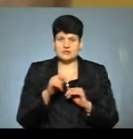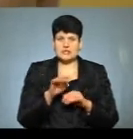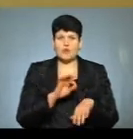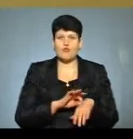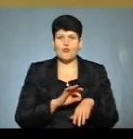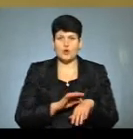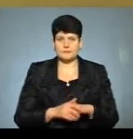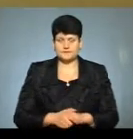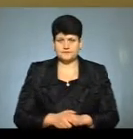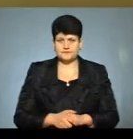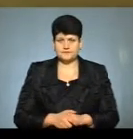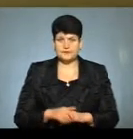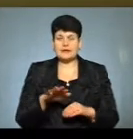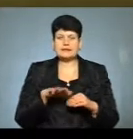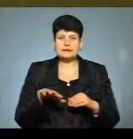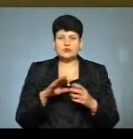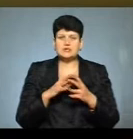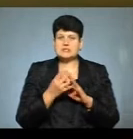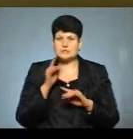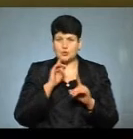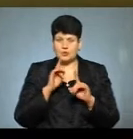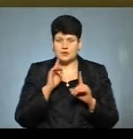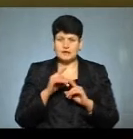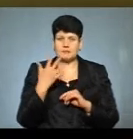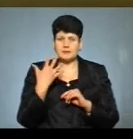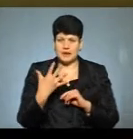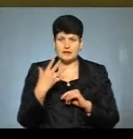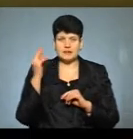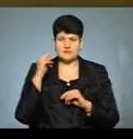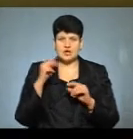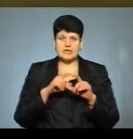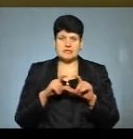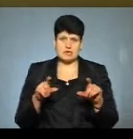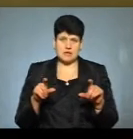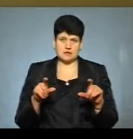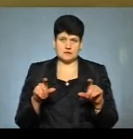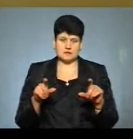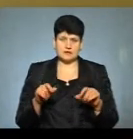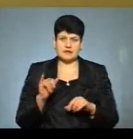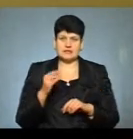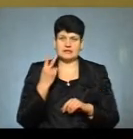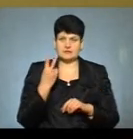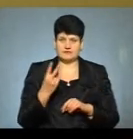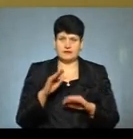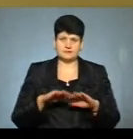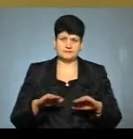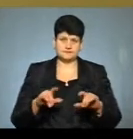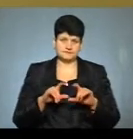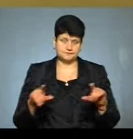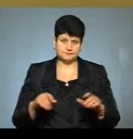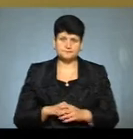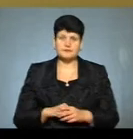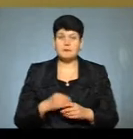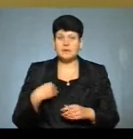хворі. На території сільської ради 5 навчальних закладів і 2 дошкільних заклади.